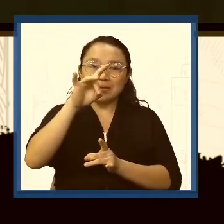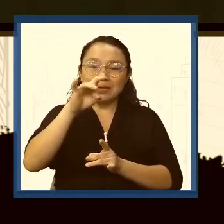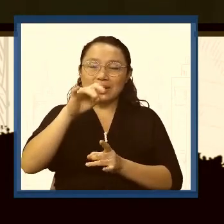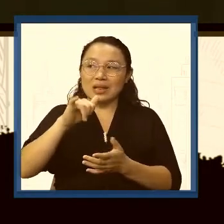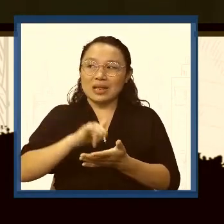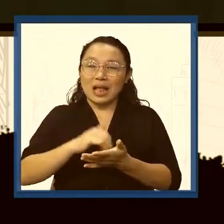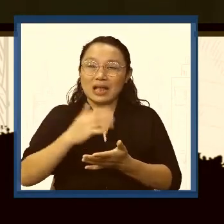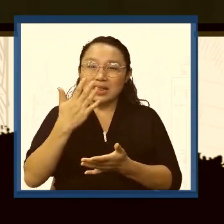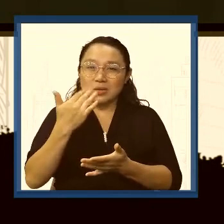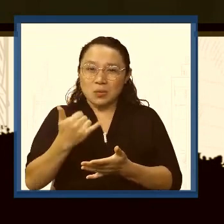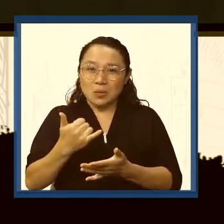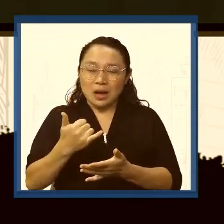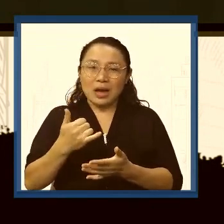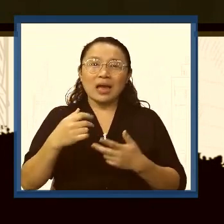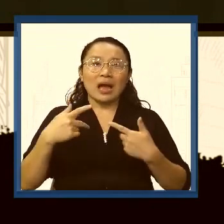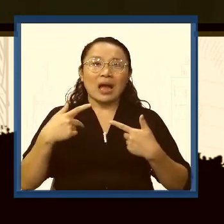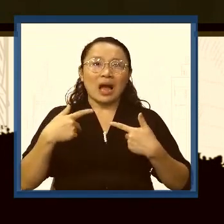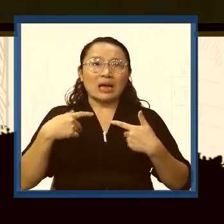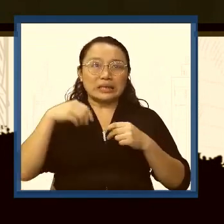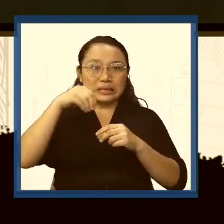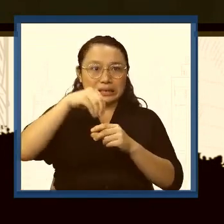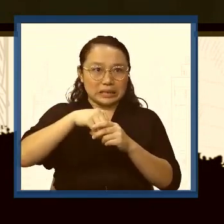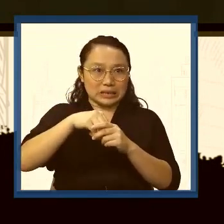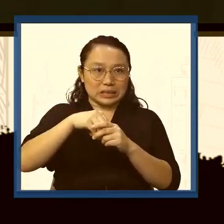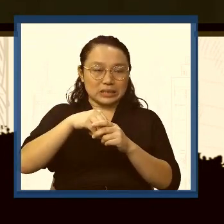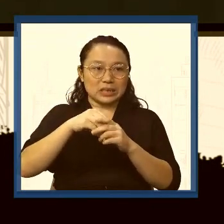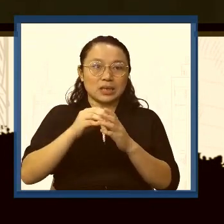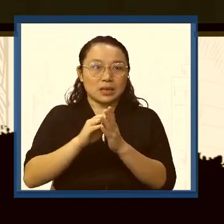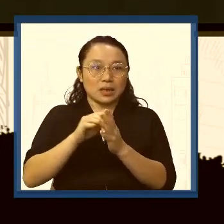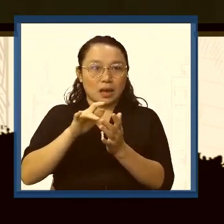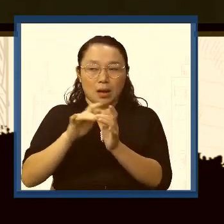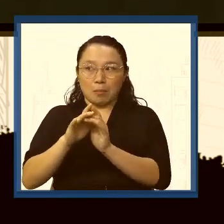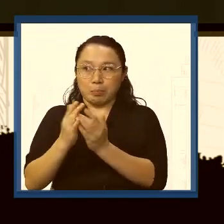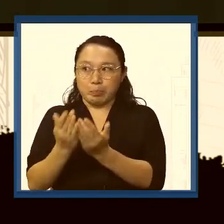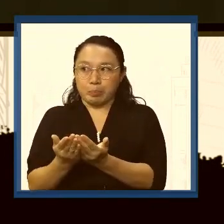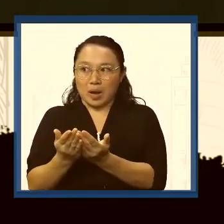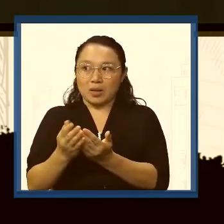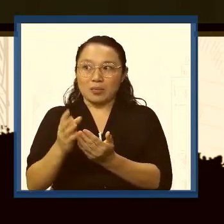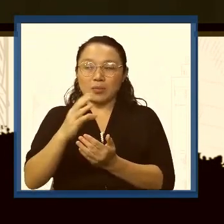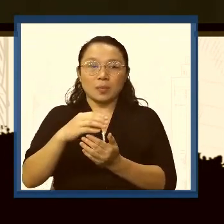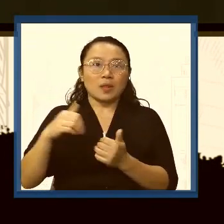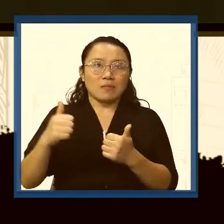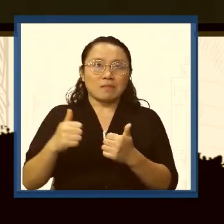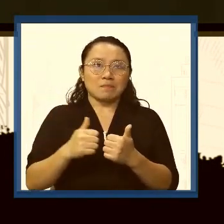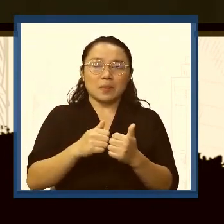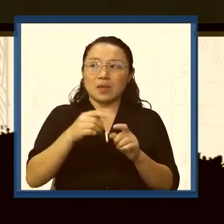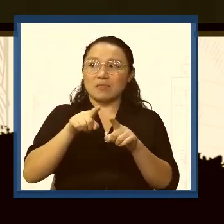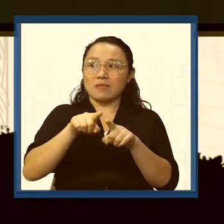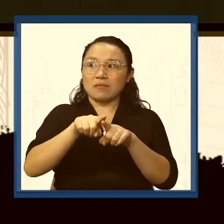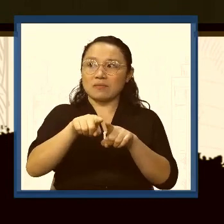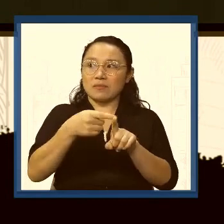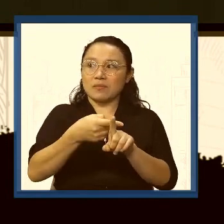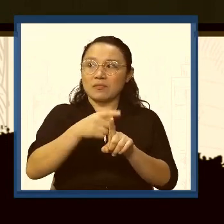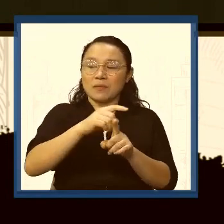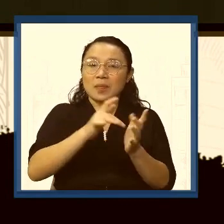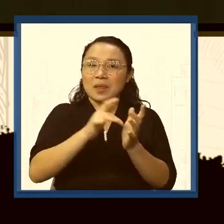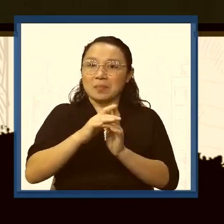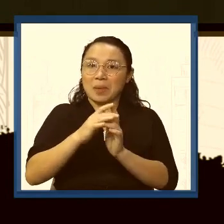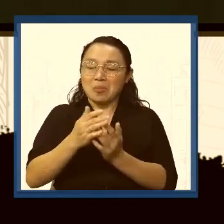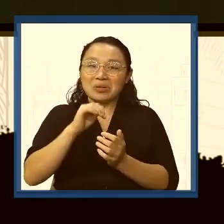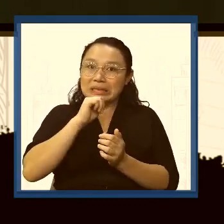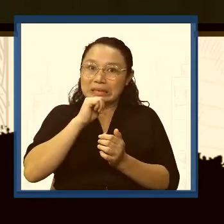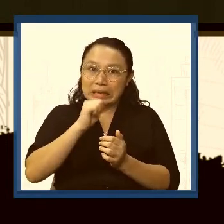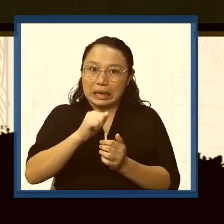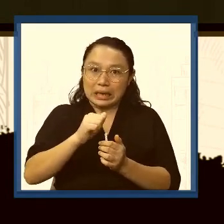kining naa diha sa balaod makaisunan nga to makita sumala pa sa balang kasulatan di nato kana